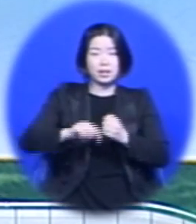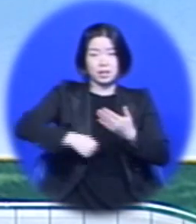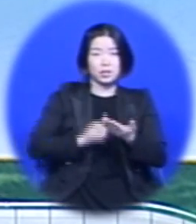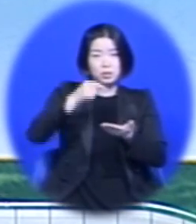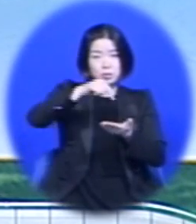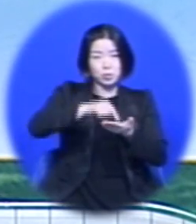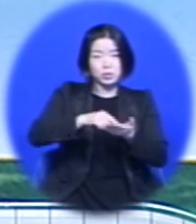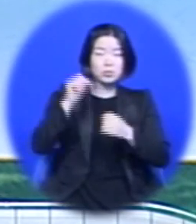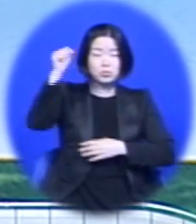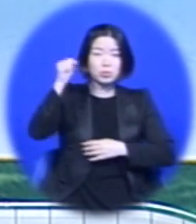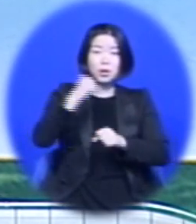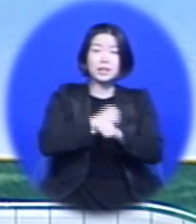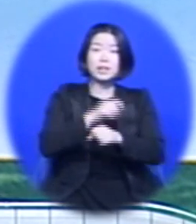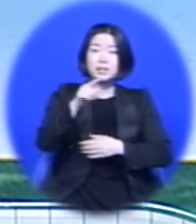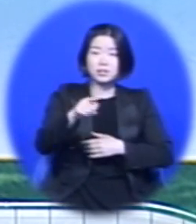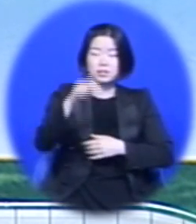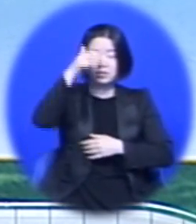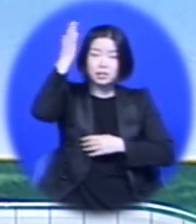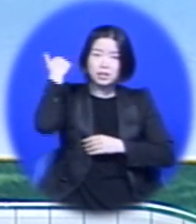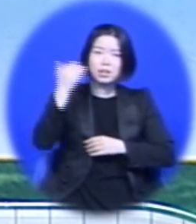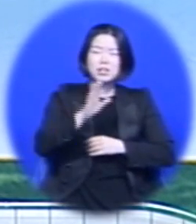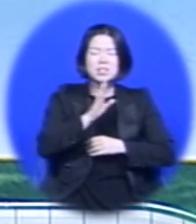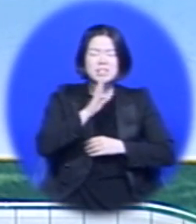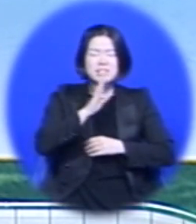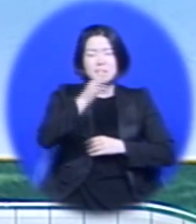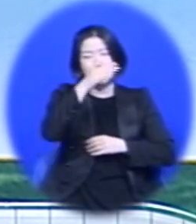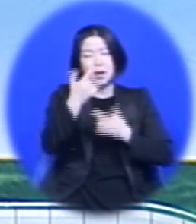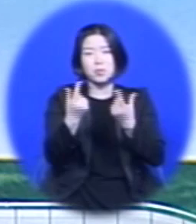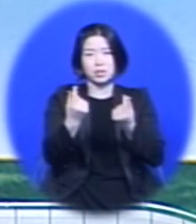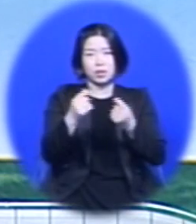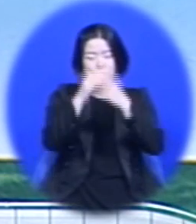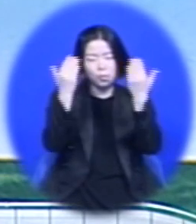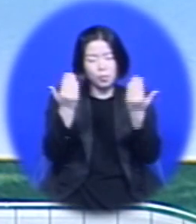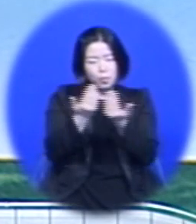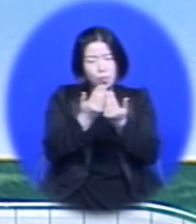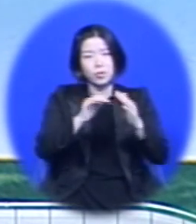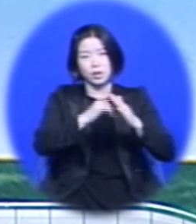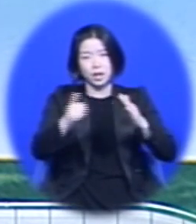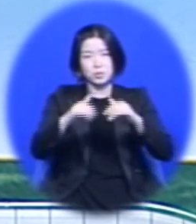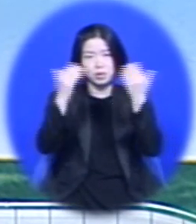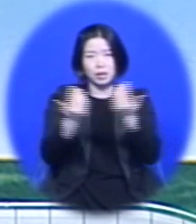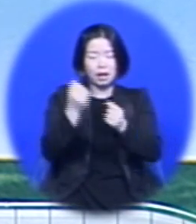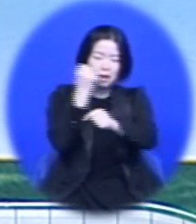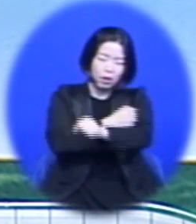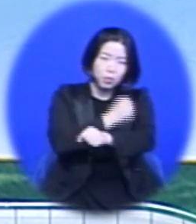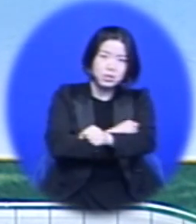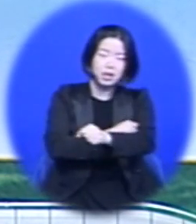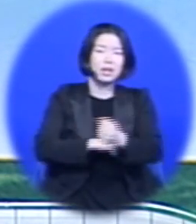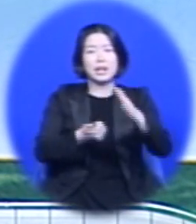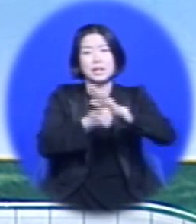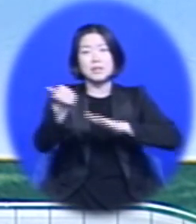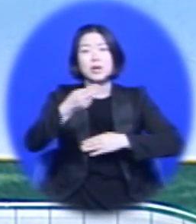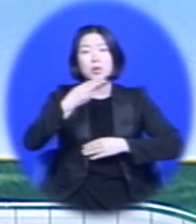독립운동을 한다는 것은 당시에는 진짜 바보 같은 일, 온 가족이 다 고생하는 일, 희망도 없는 일